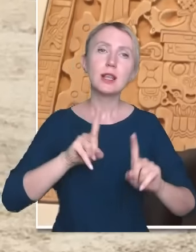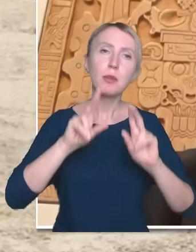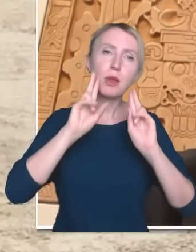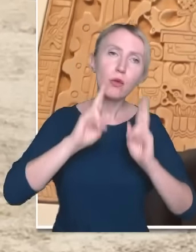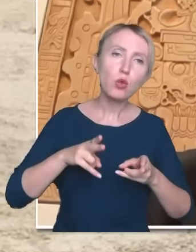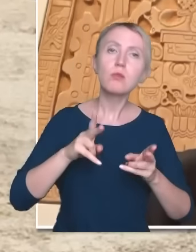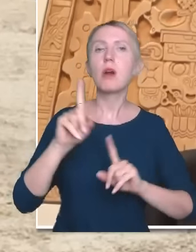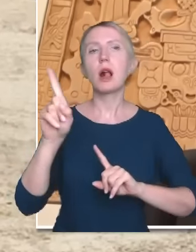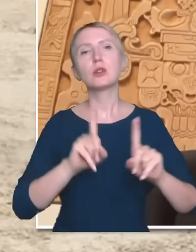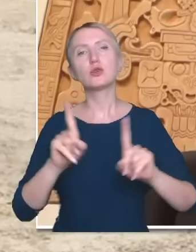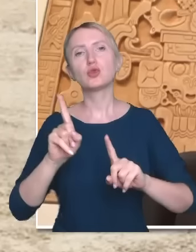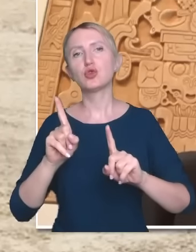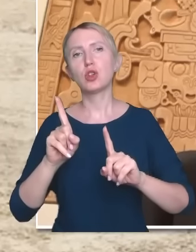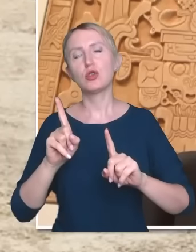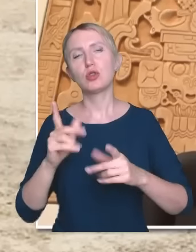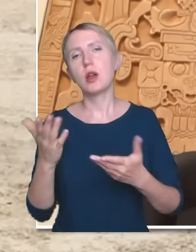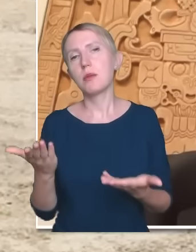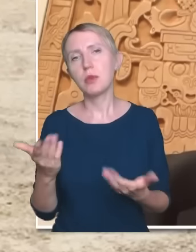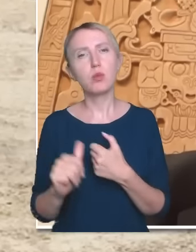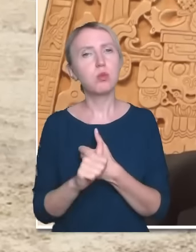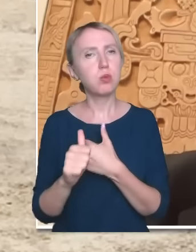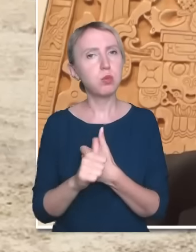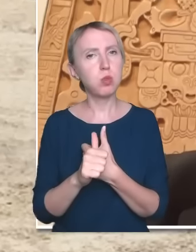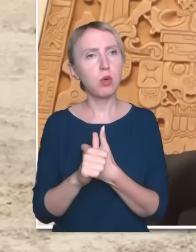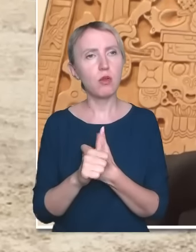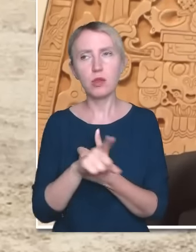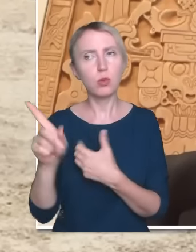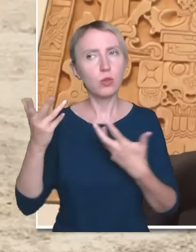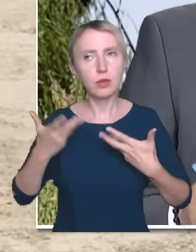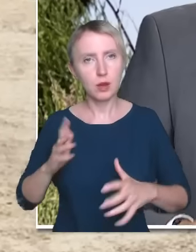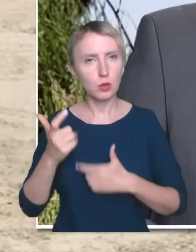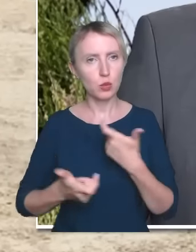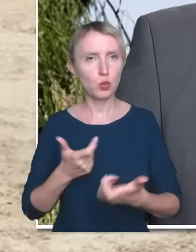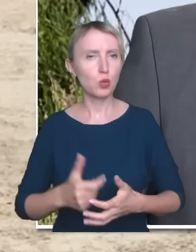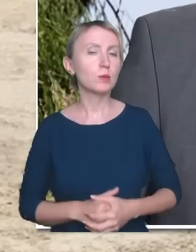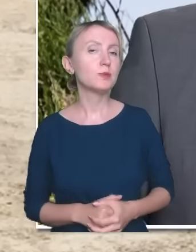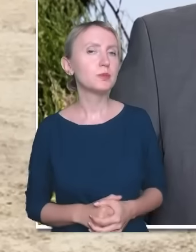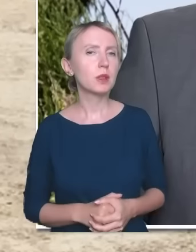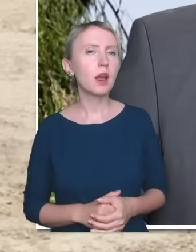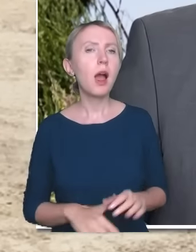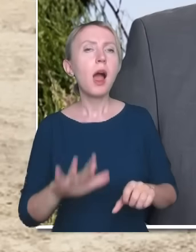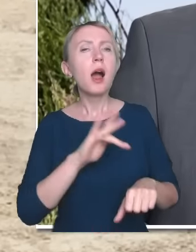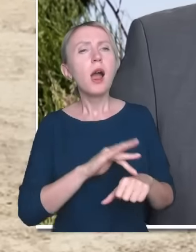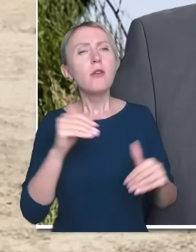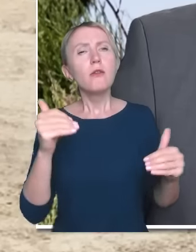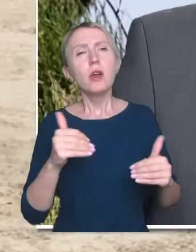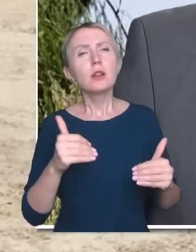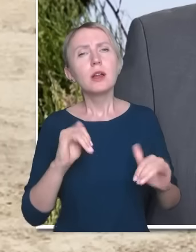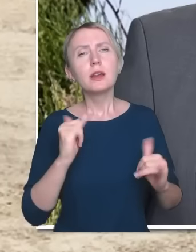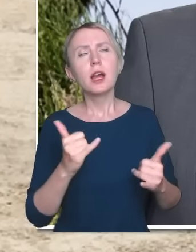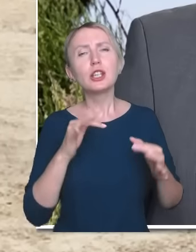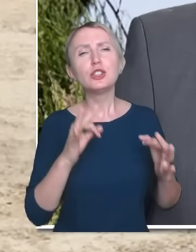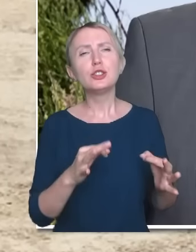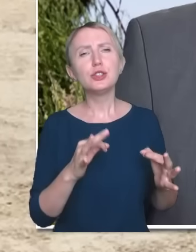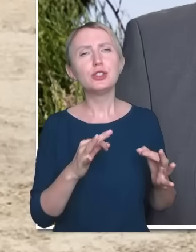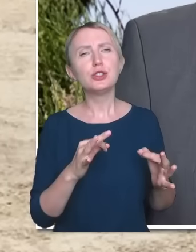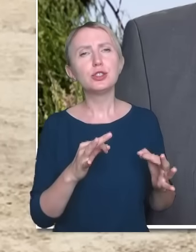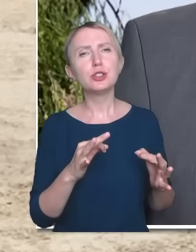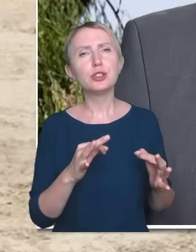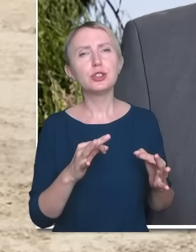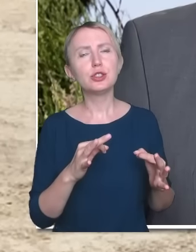względem dosyć sztywnej woli, tak to nazwę. Jaki skutek może mieć ta dzisiejsza